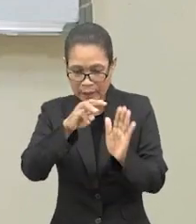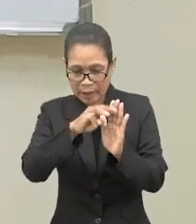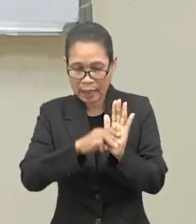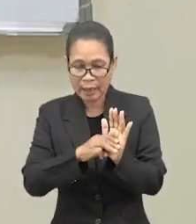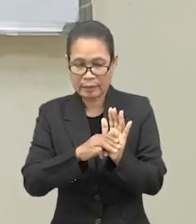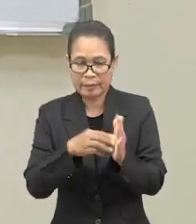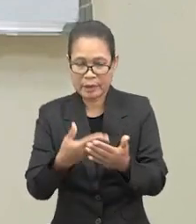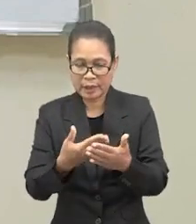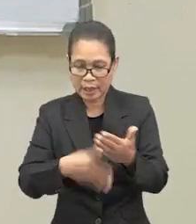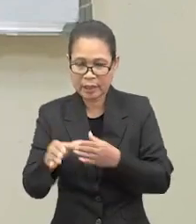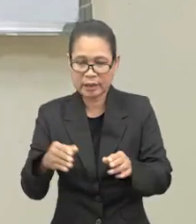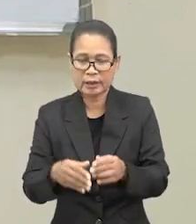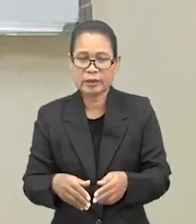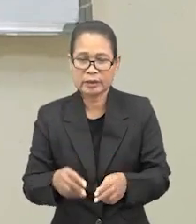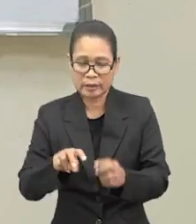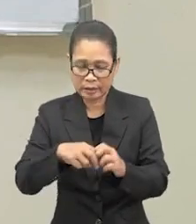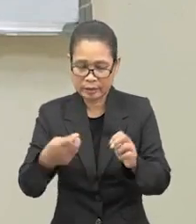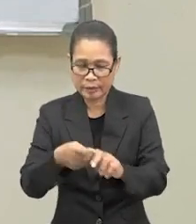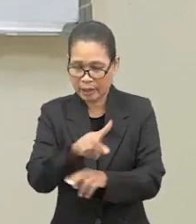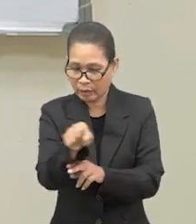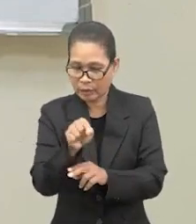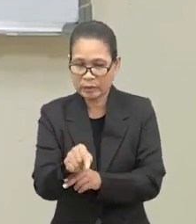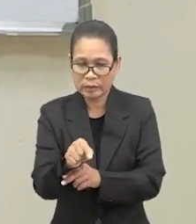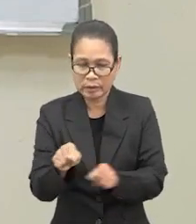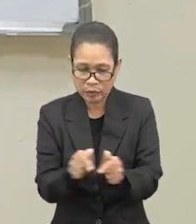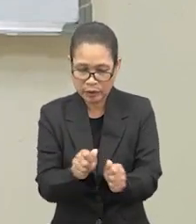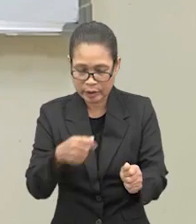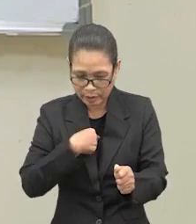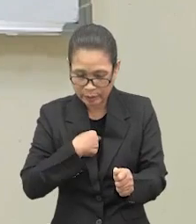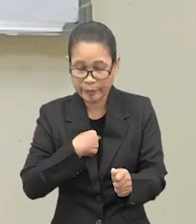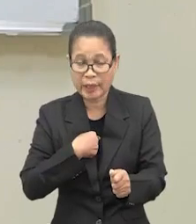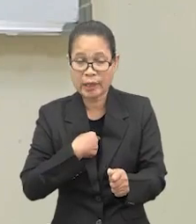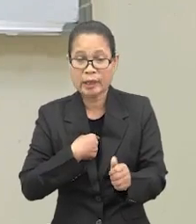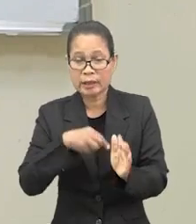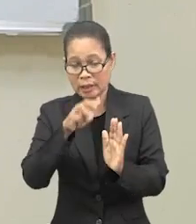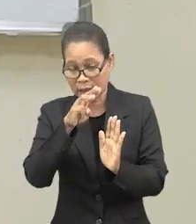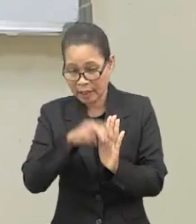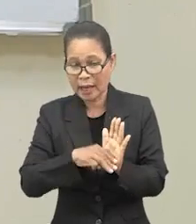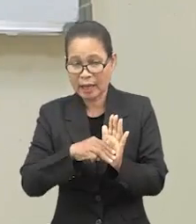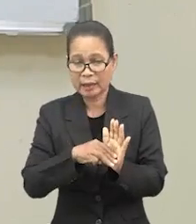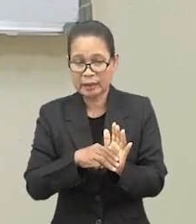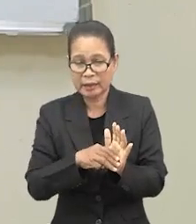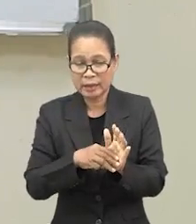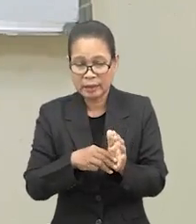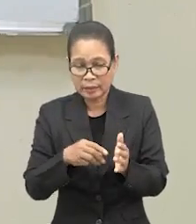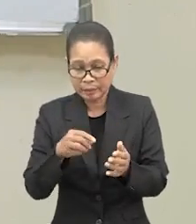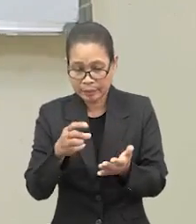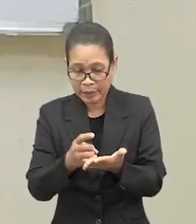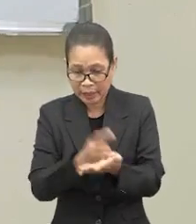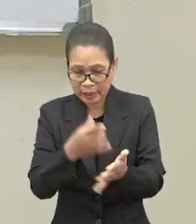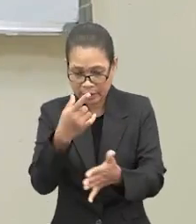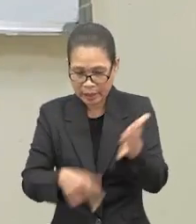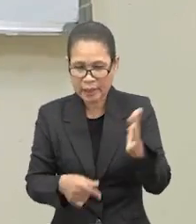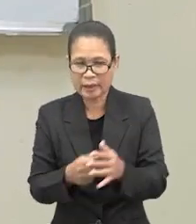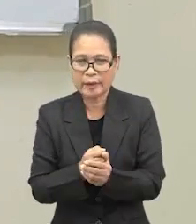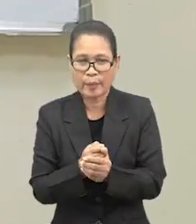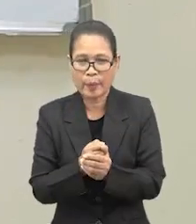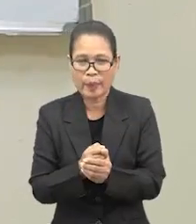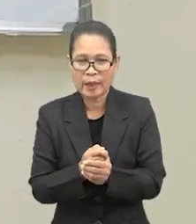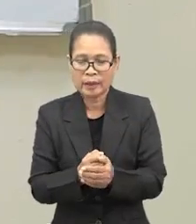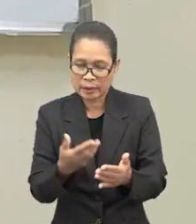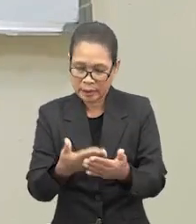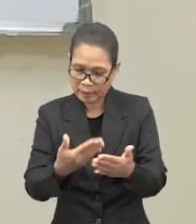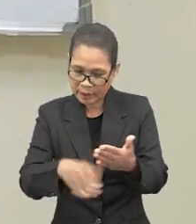bằng ca chậm nào cho mùi nè khu từ lưu bảo mạng bị thi ở vấy nâng chậm nôn ở vầy. Chà dược mà chụp nè ca phi màu muốn